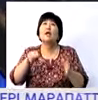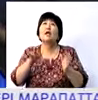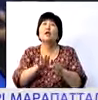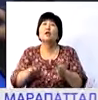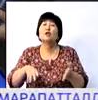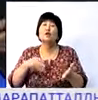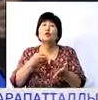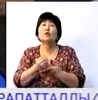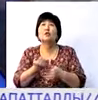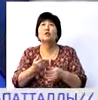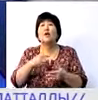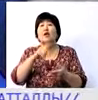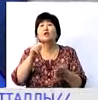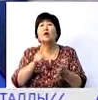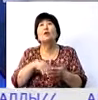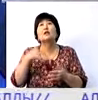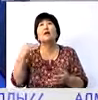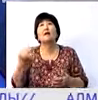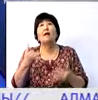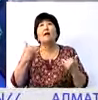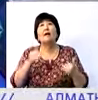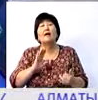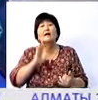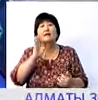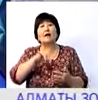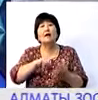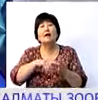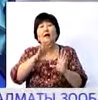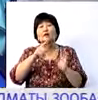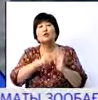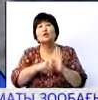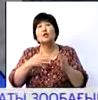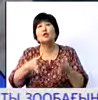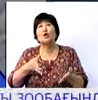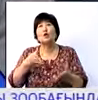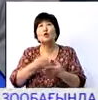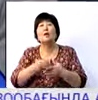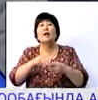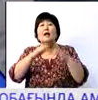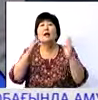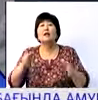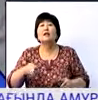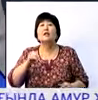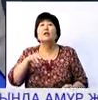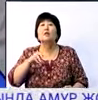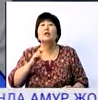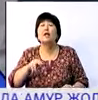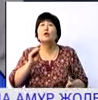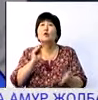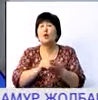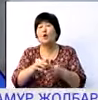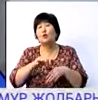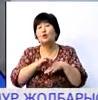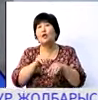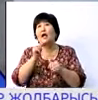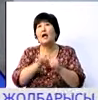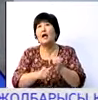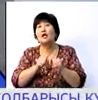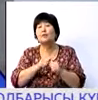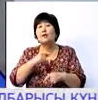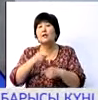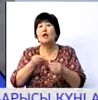төлем жүйесіне арналған сауалдар қызықтырды. Қазіргі таңда қала бойынша 700-ден астам төлем терминал орналастырылған. Олар арқылы жүргізілетін әрбір